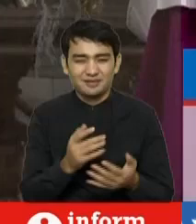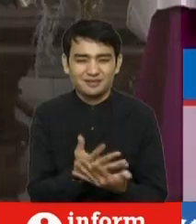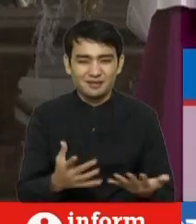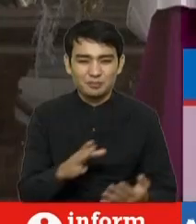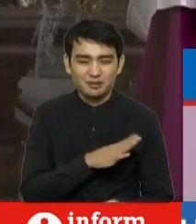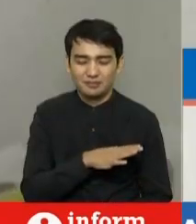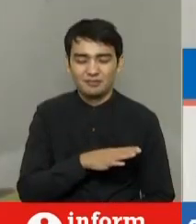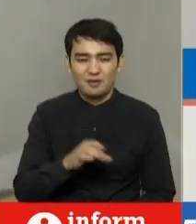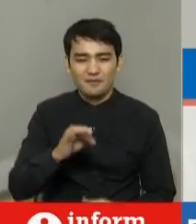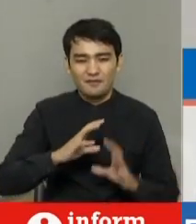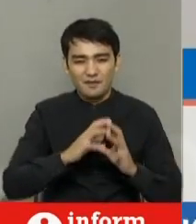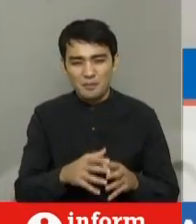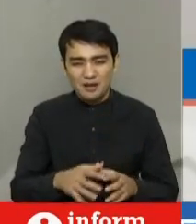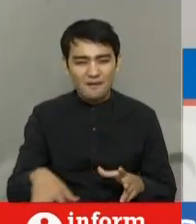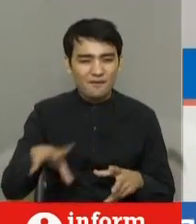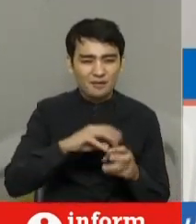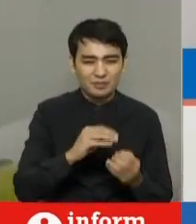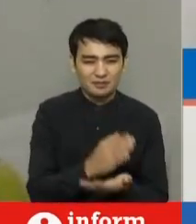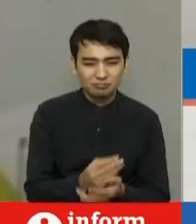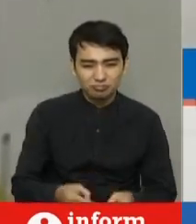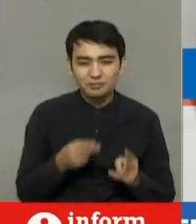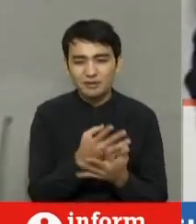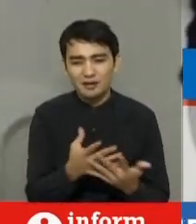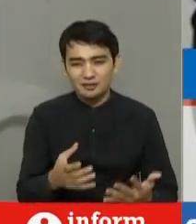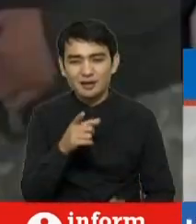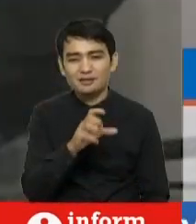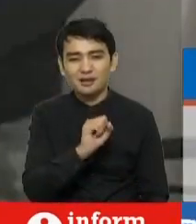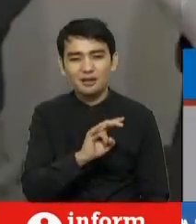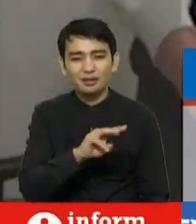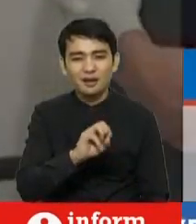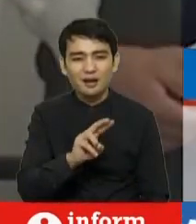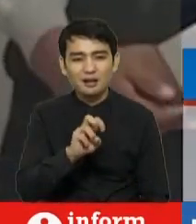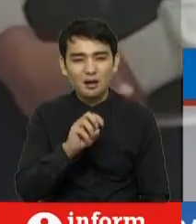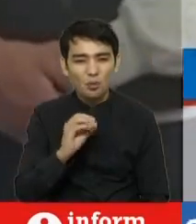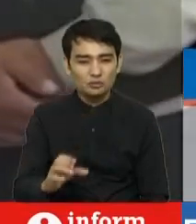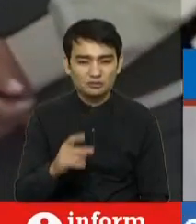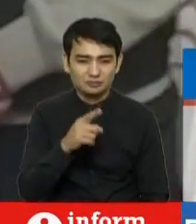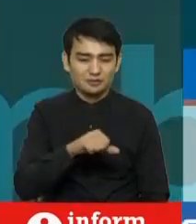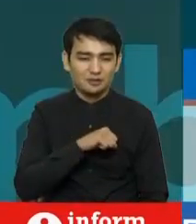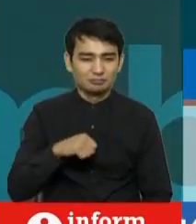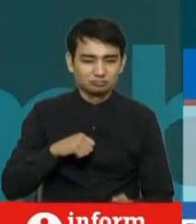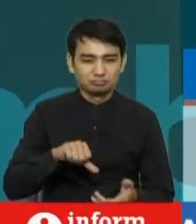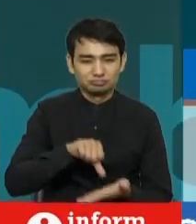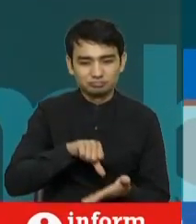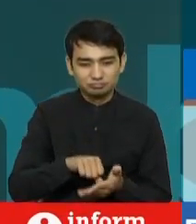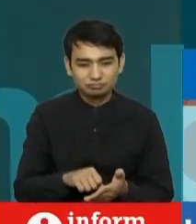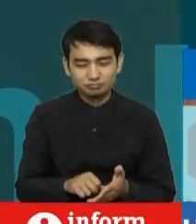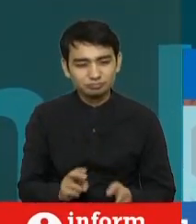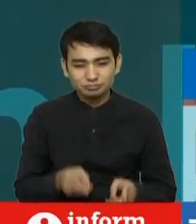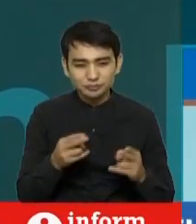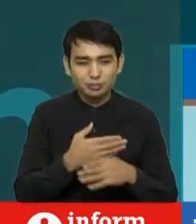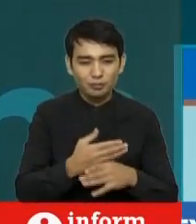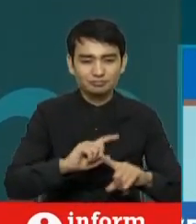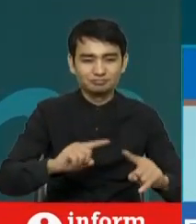конфликтов во всём мире А в Перу санта-клаусы сами Встали на стражу закона полицейские накрыли банду наркоторговцев А чтобы преступники